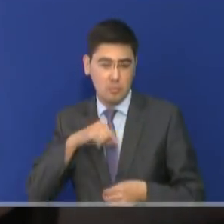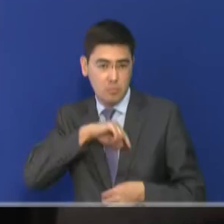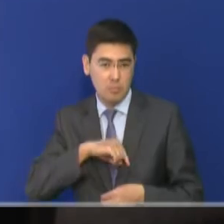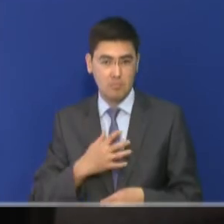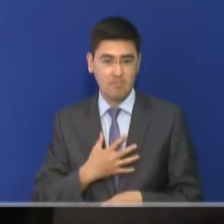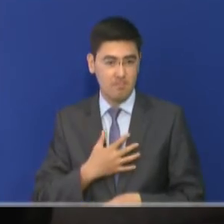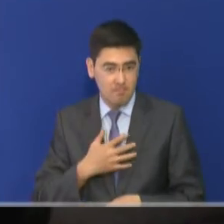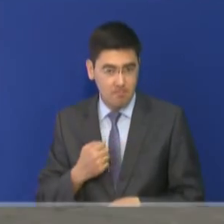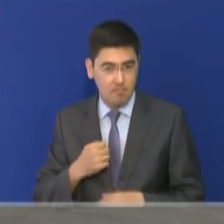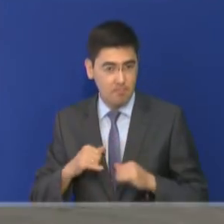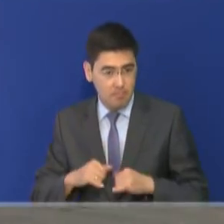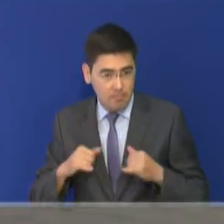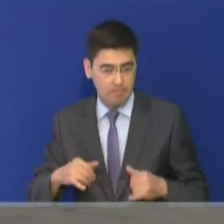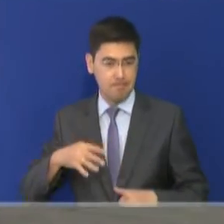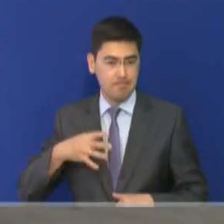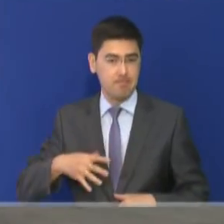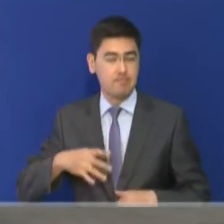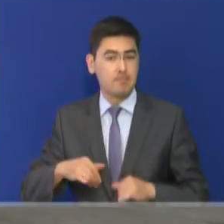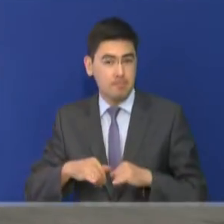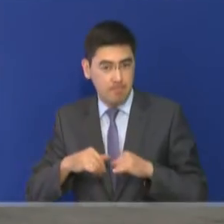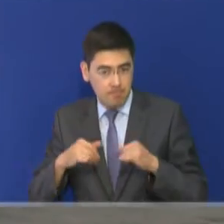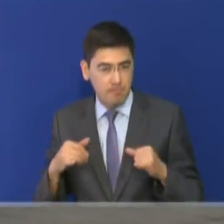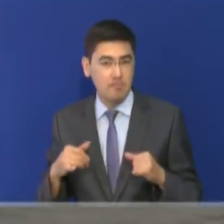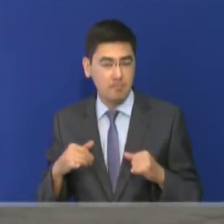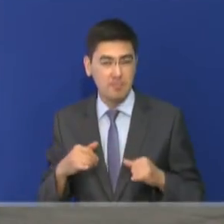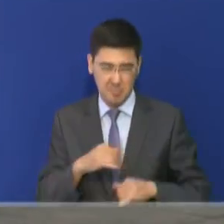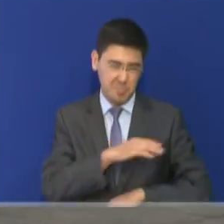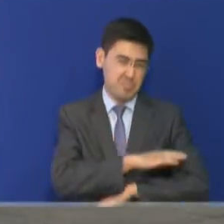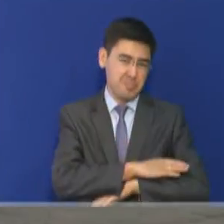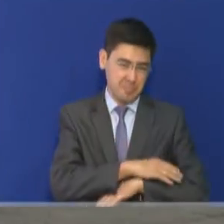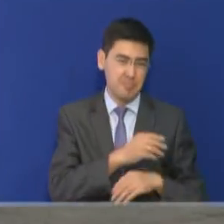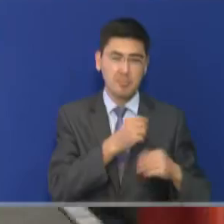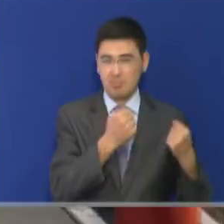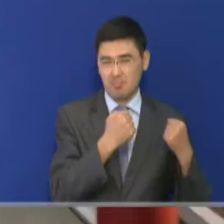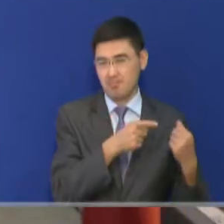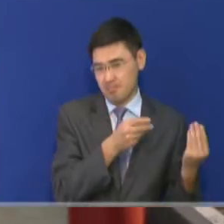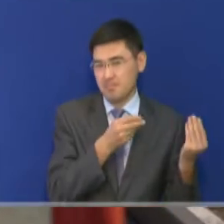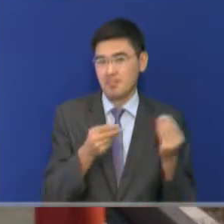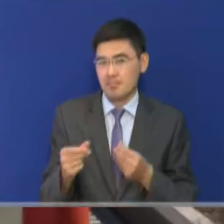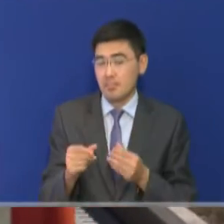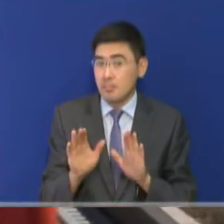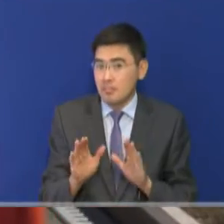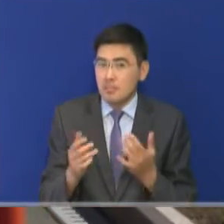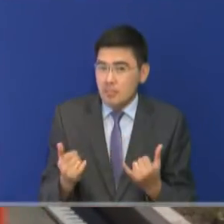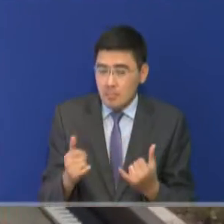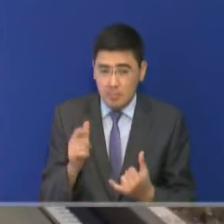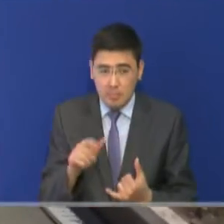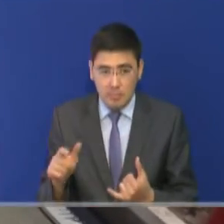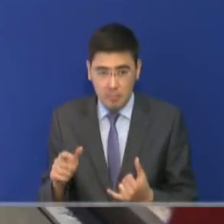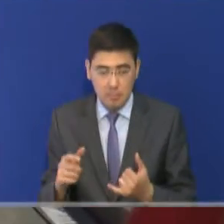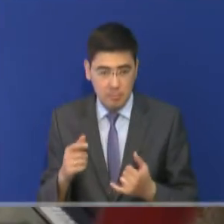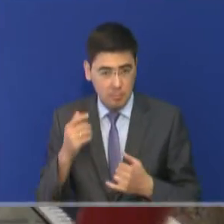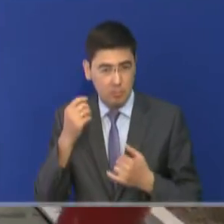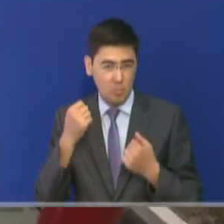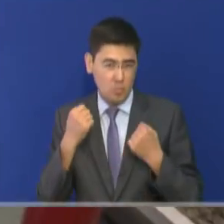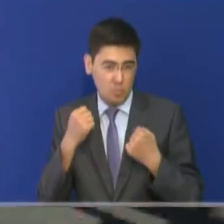этом любой вид спорта оказывает влияние на поведение человека. Но сегодня те, кто с удовольствием занимается спортом, не могут